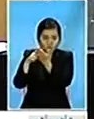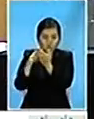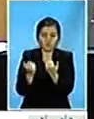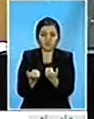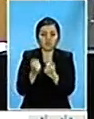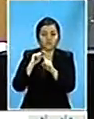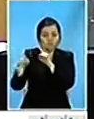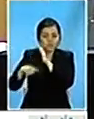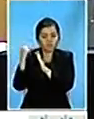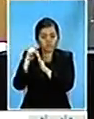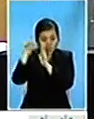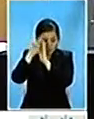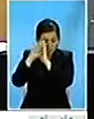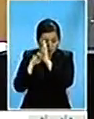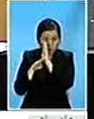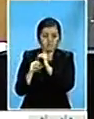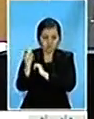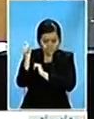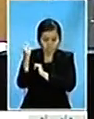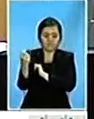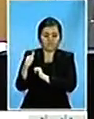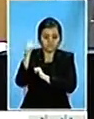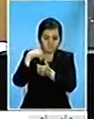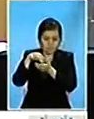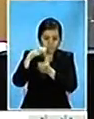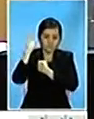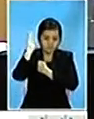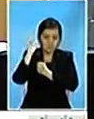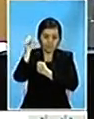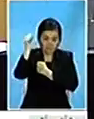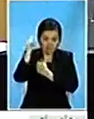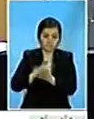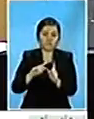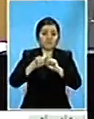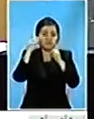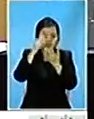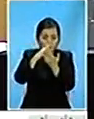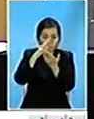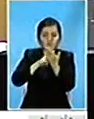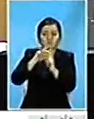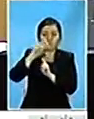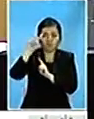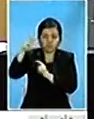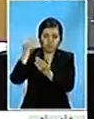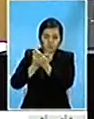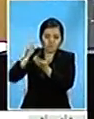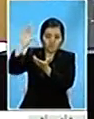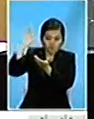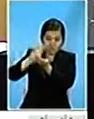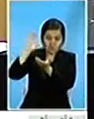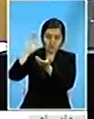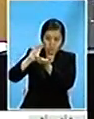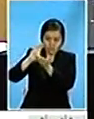ายละเอียดและเหตุผลที่ท่านนำเสนอเนี่ยดีมากนะครับแต่นี้เราอยู่ในวาระที่2เรื่องงบประมาณรายจ่ายน